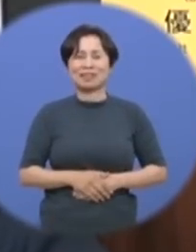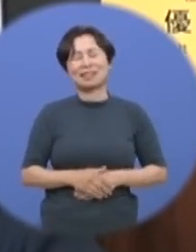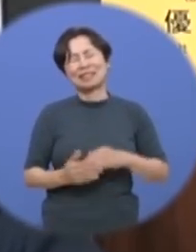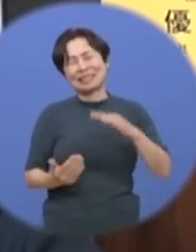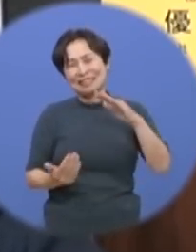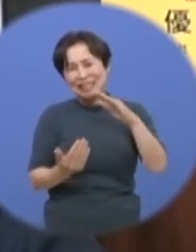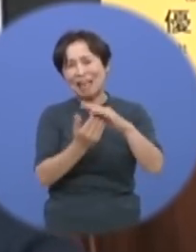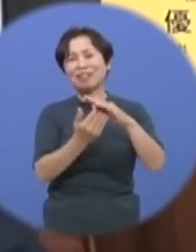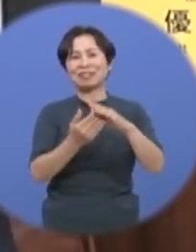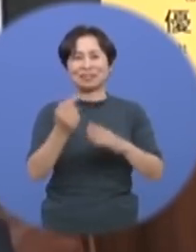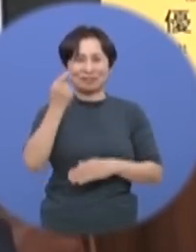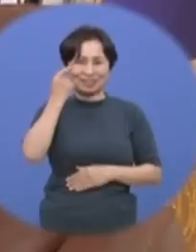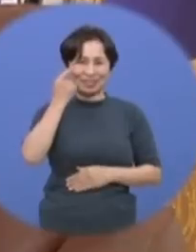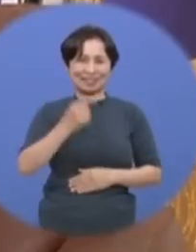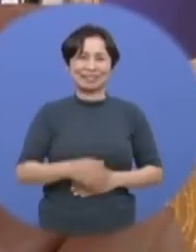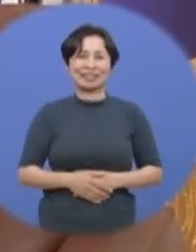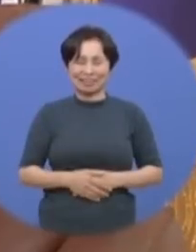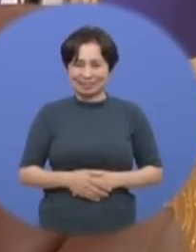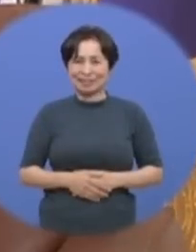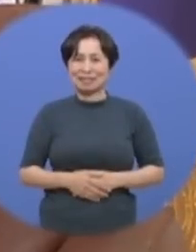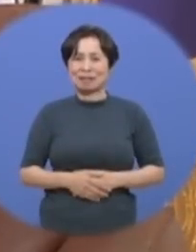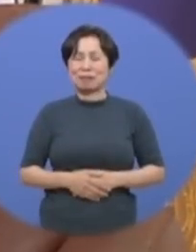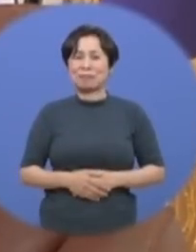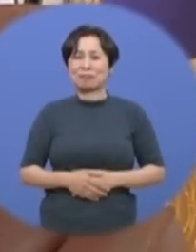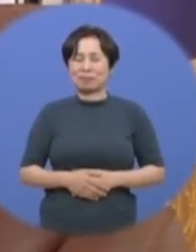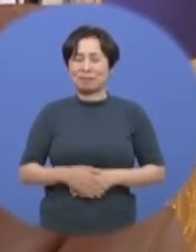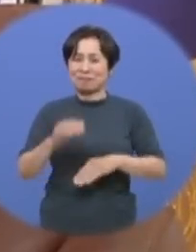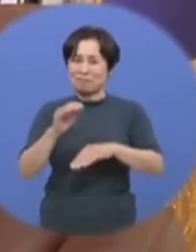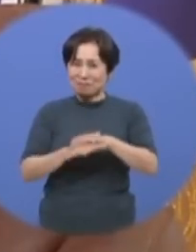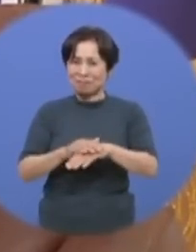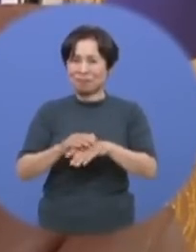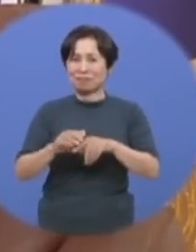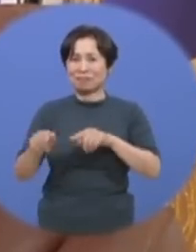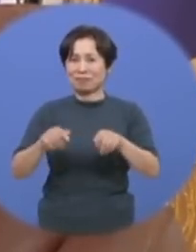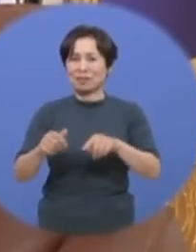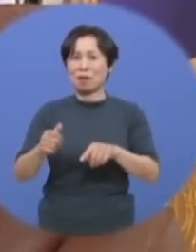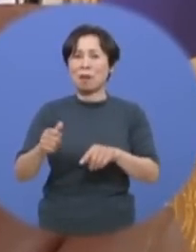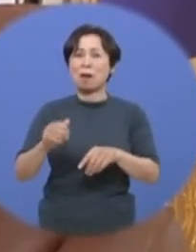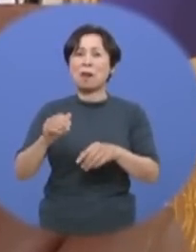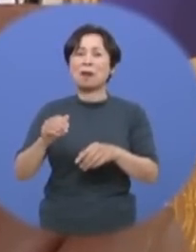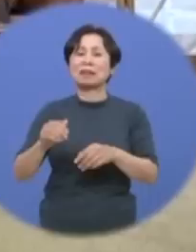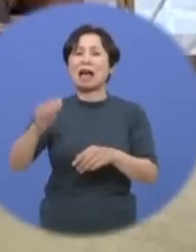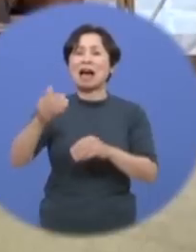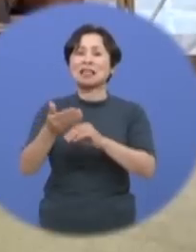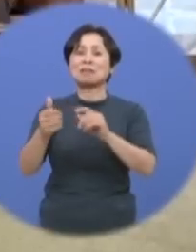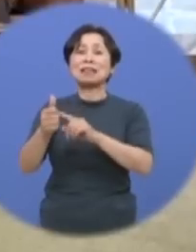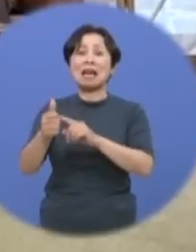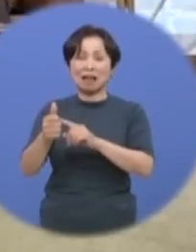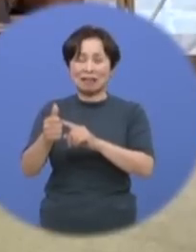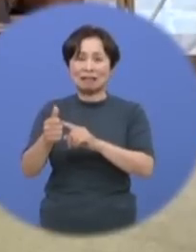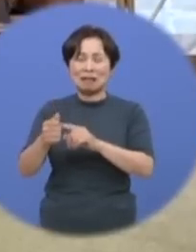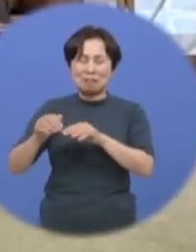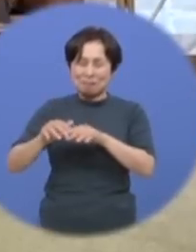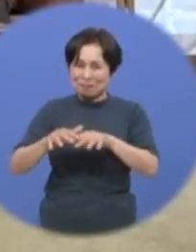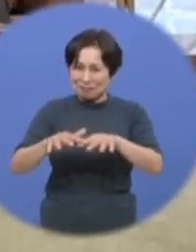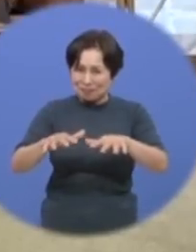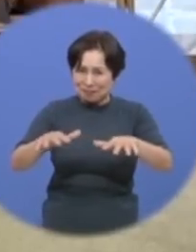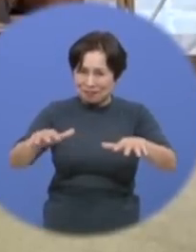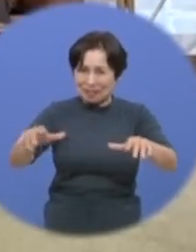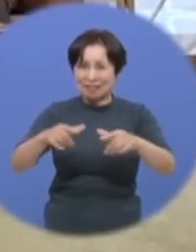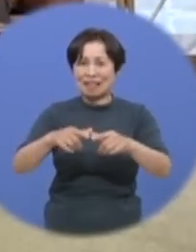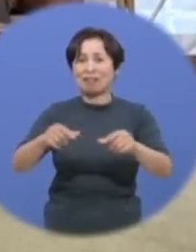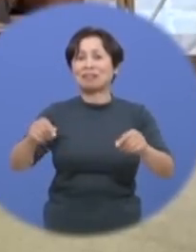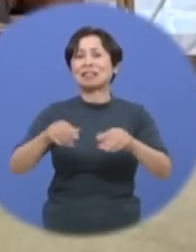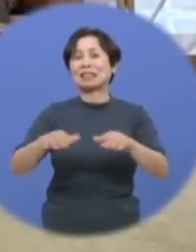最高やと思いますまた名刺を高島さんが全国に名刺を作ってらっしゃるなって最近そのように思います